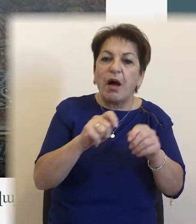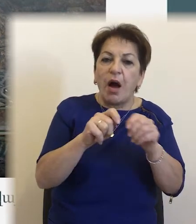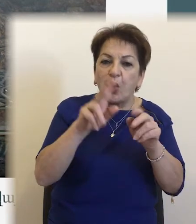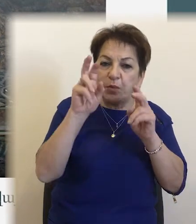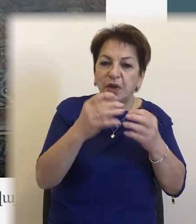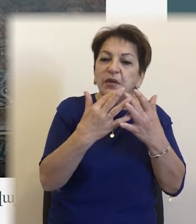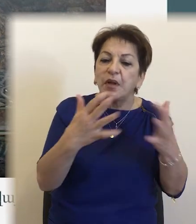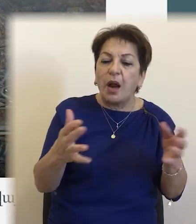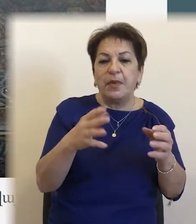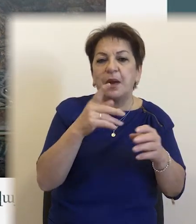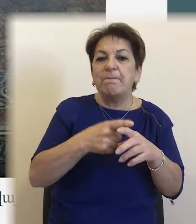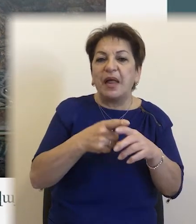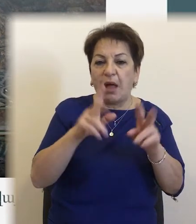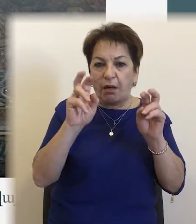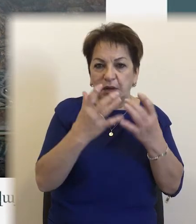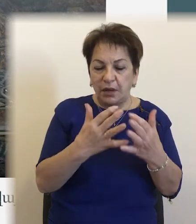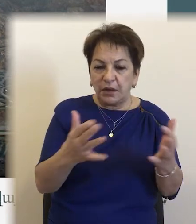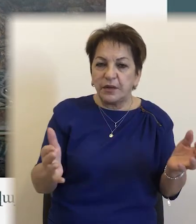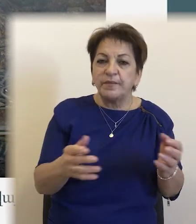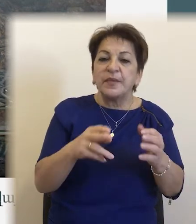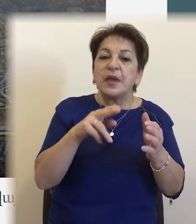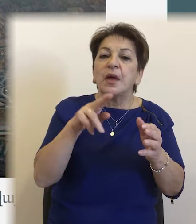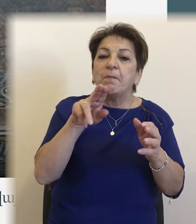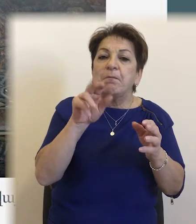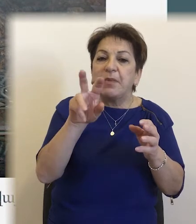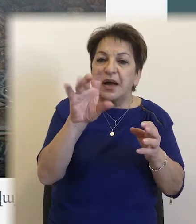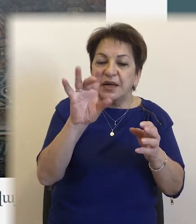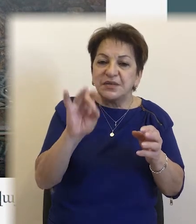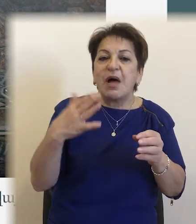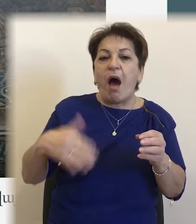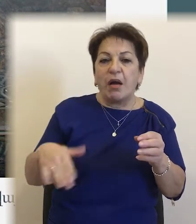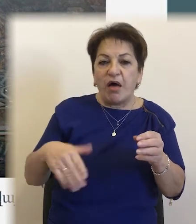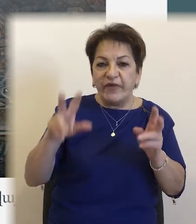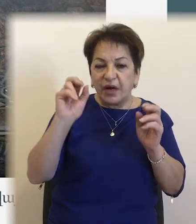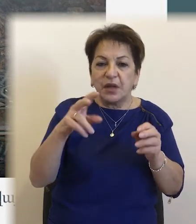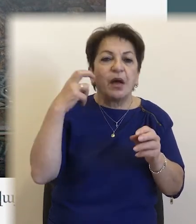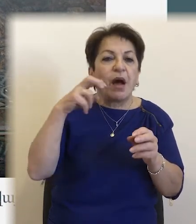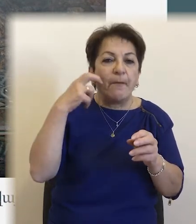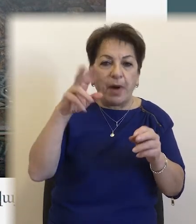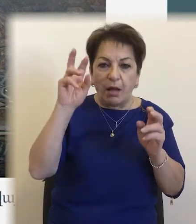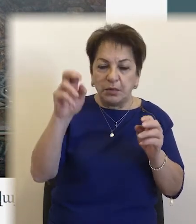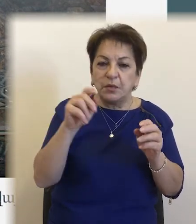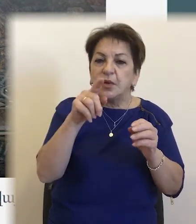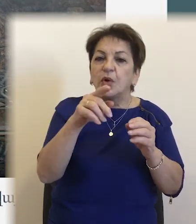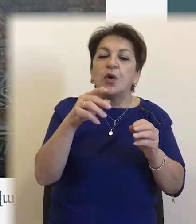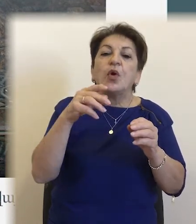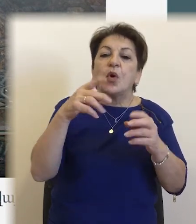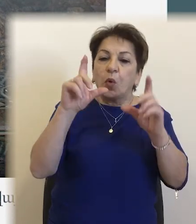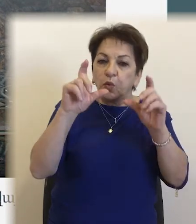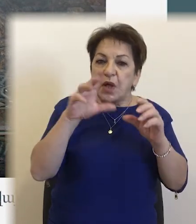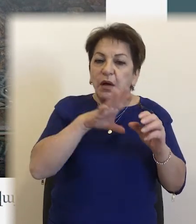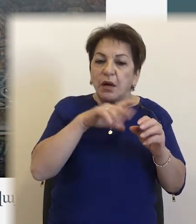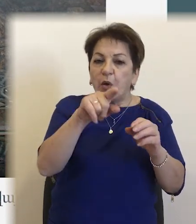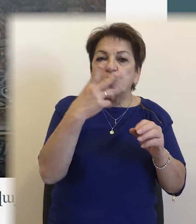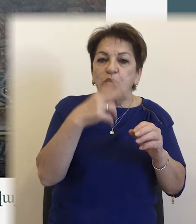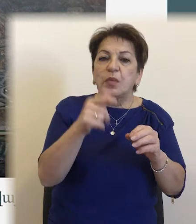հունք, պազմամետաղներ։ բղնցի կլխավոր հանքավայրեն են ալավերդին և կապանը։ լուսանը կարում